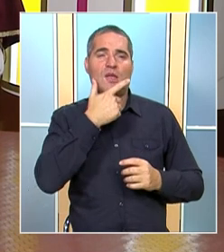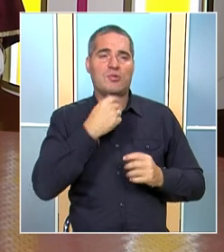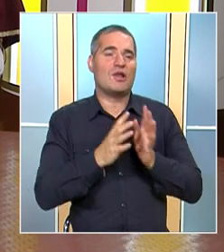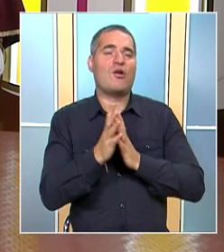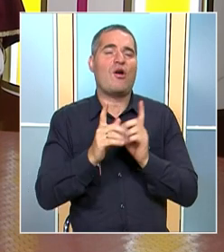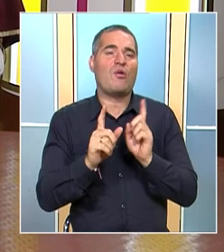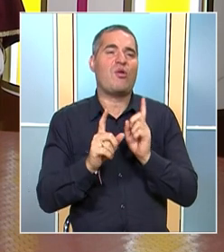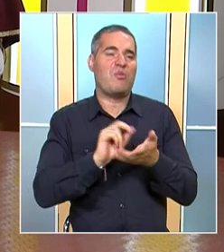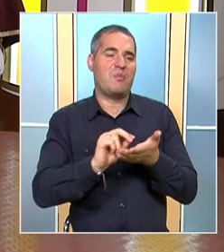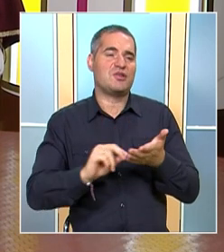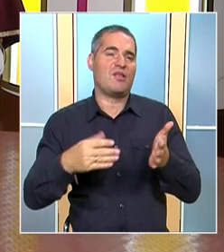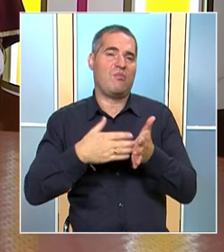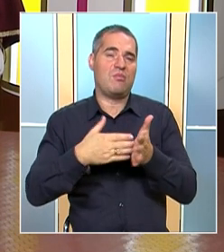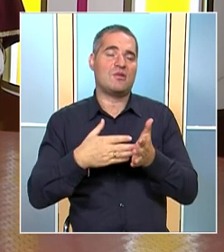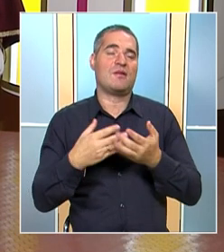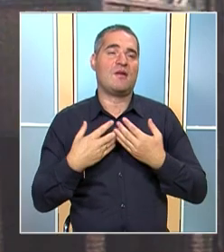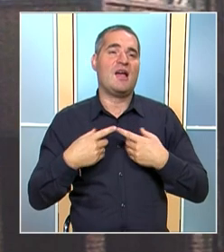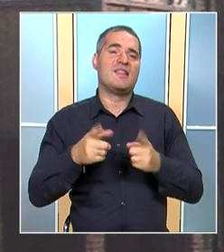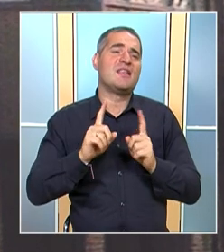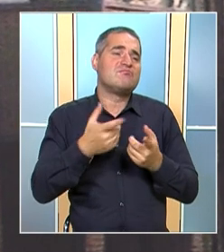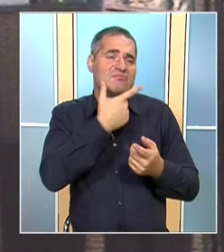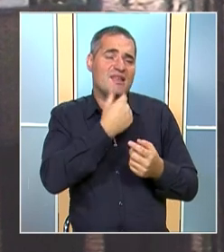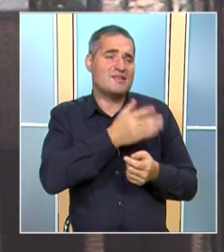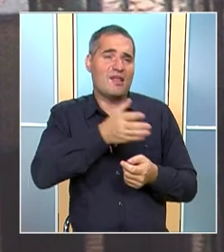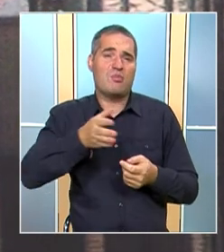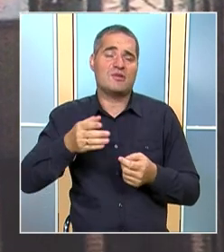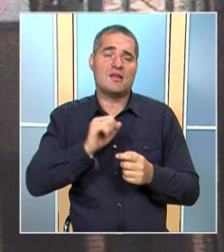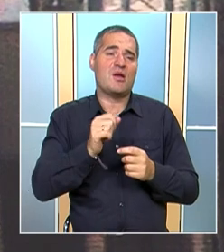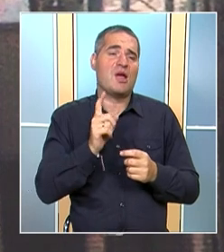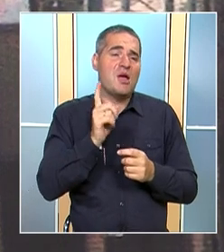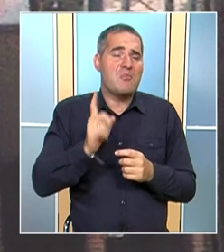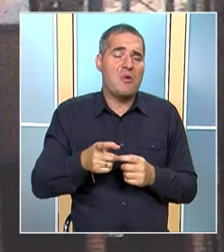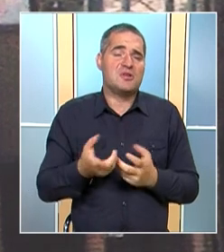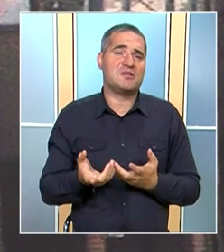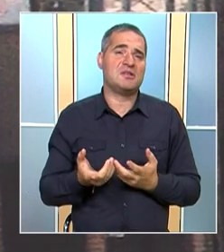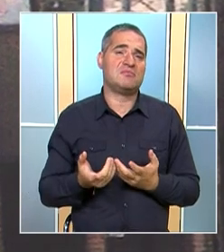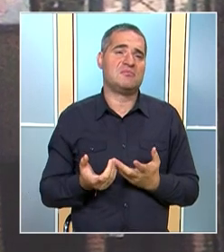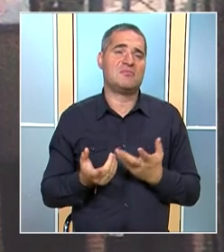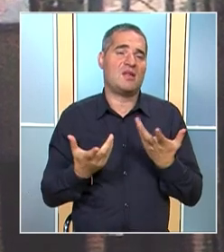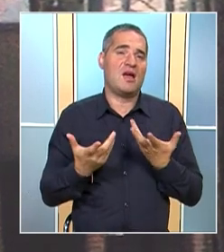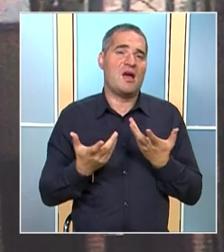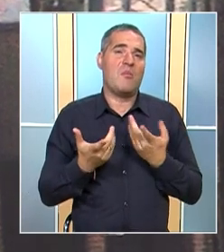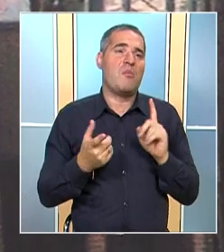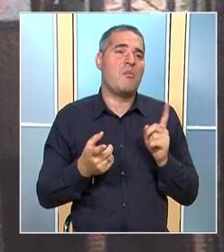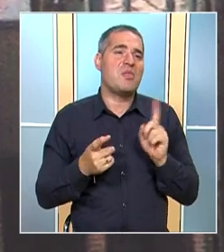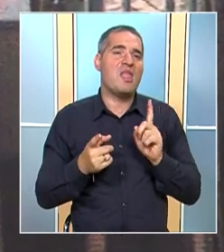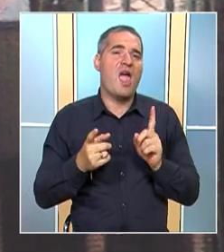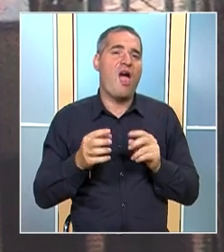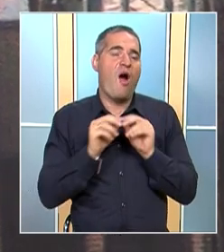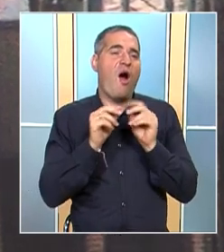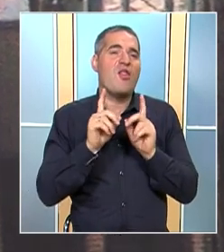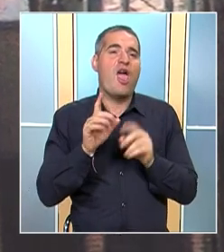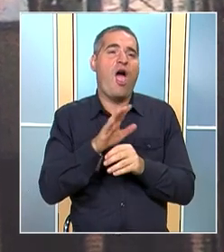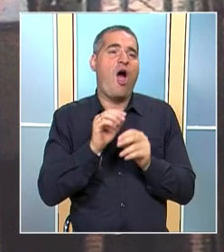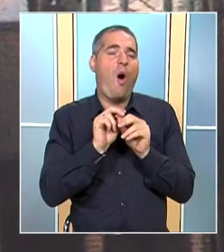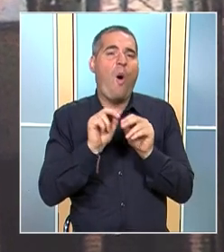ми пишат хейтове, защото те са някакви непознати и те могат да са някакви. На някакви хич не е образовани, а